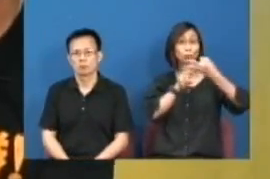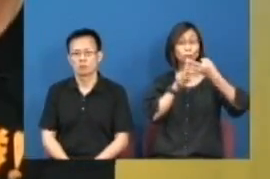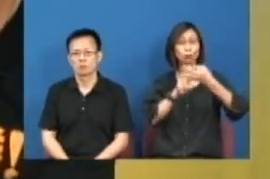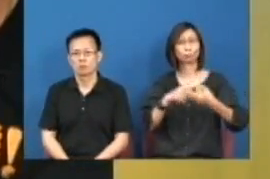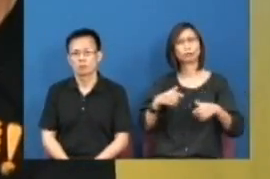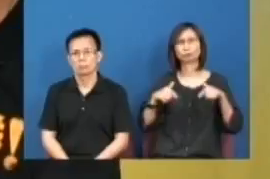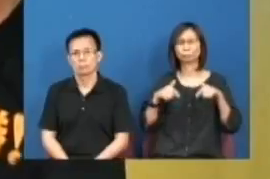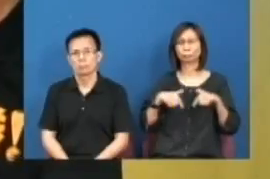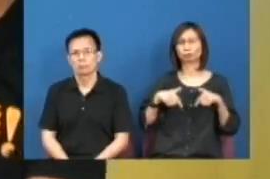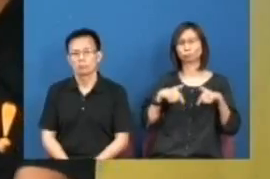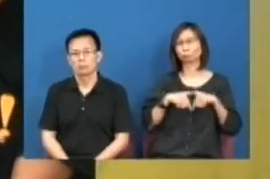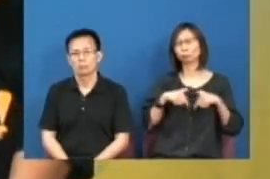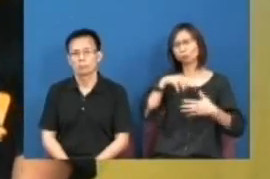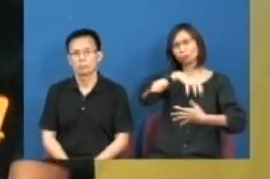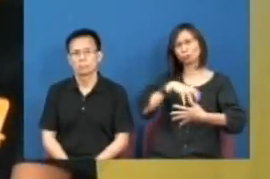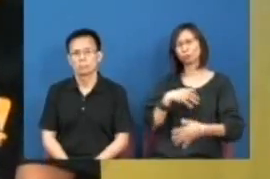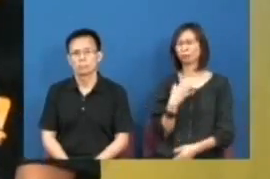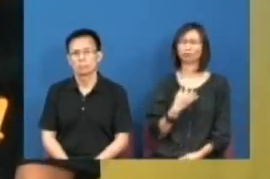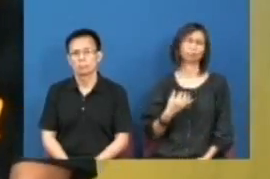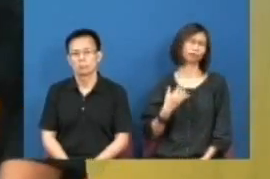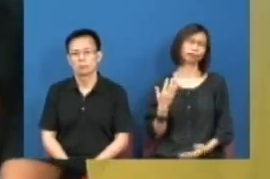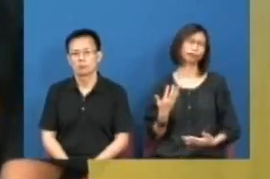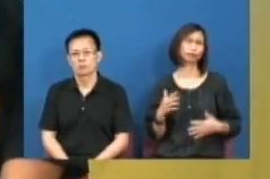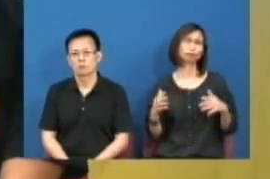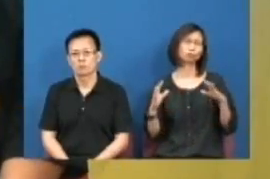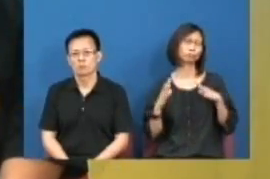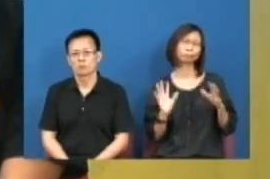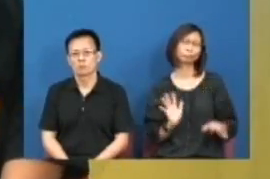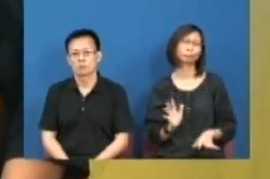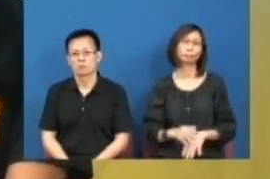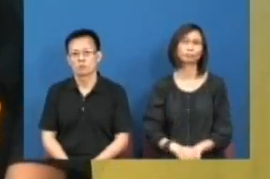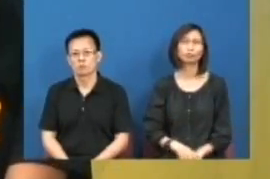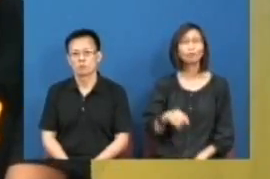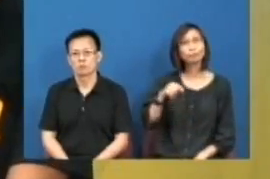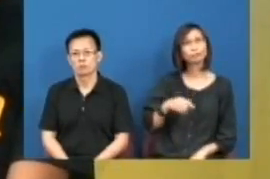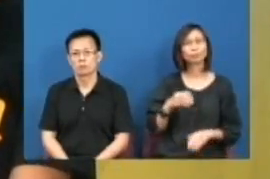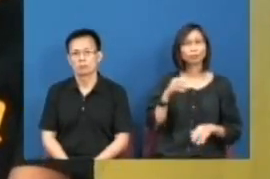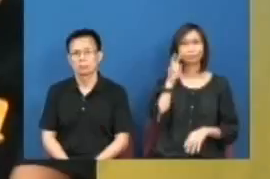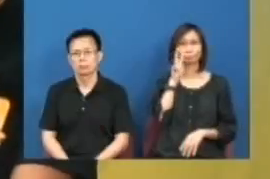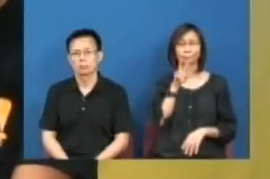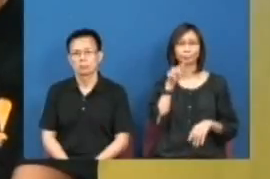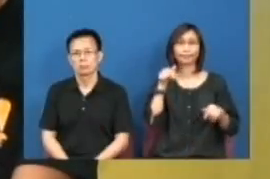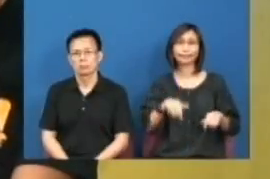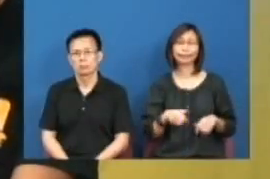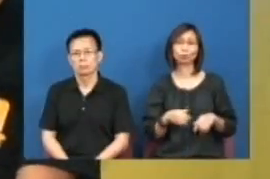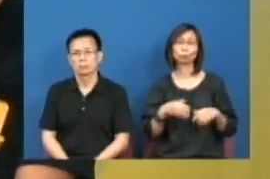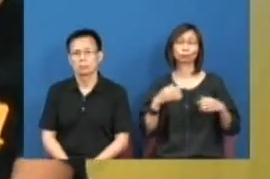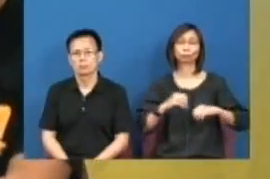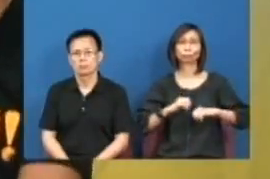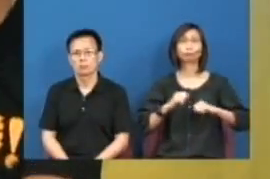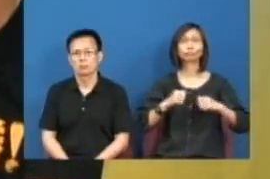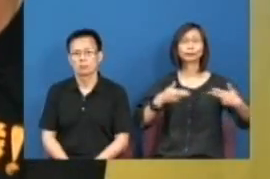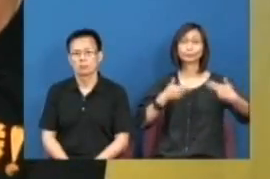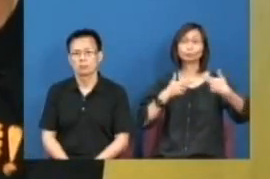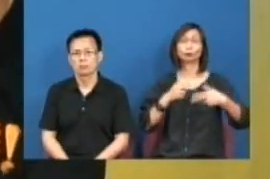啦。咁其實不如順便喺度都講一講翻，就係即係如果有啲睇呢個節目嘅人都可能未必清楚，究竟依一個喺香